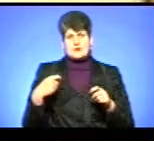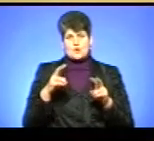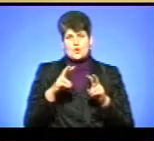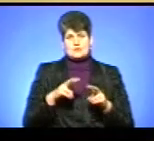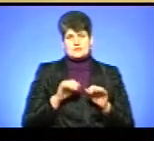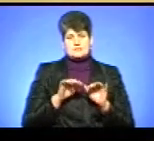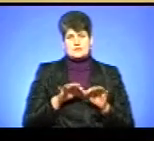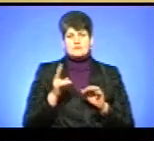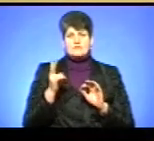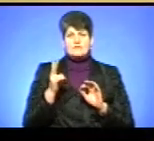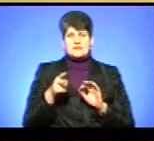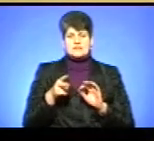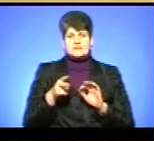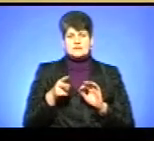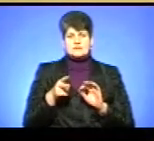справи.